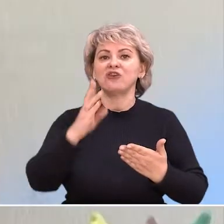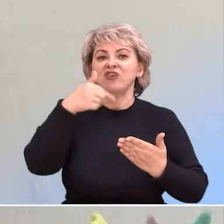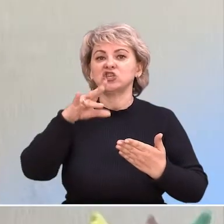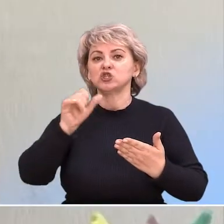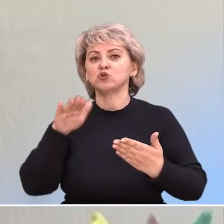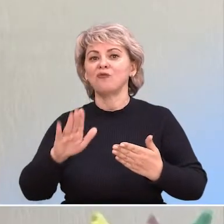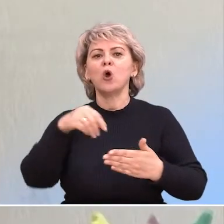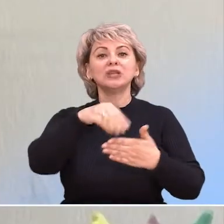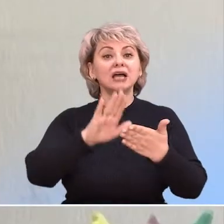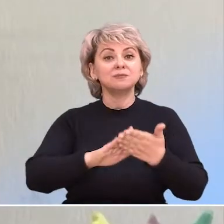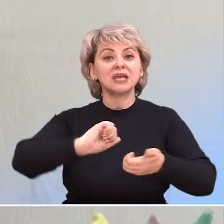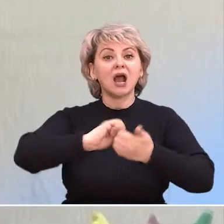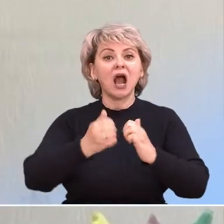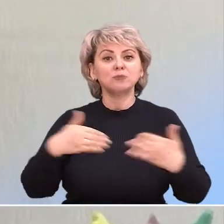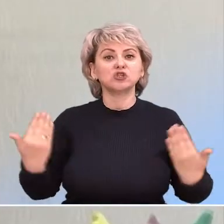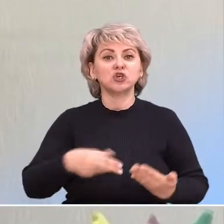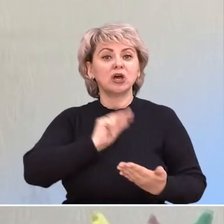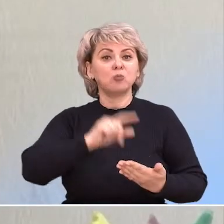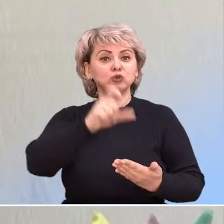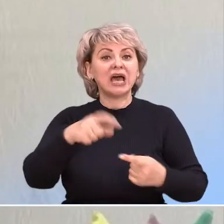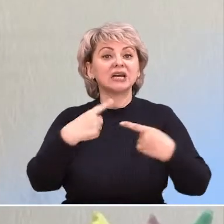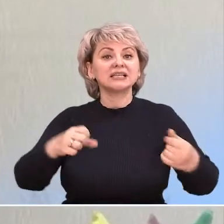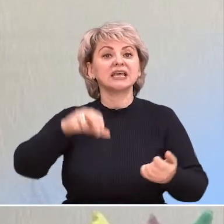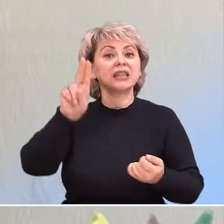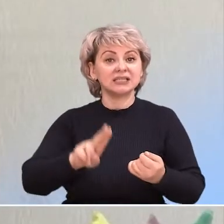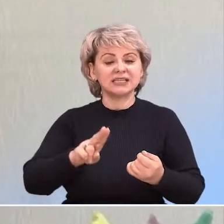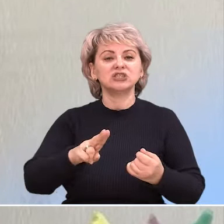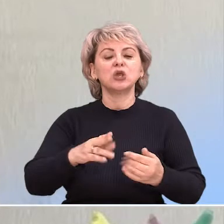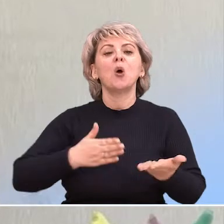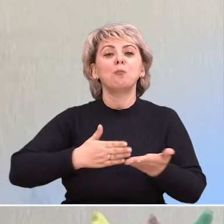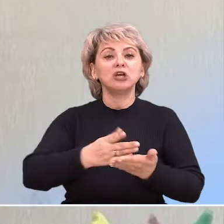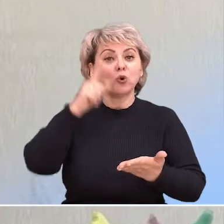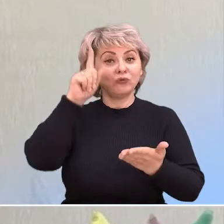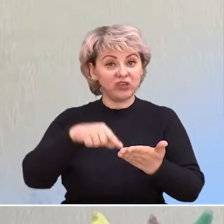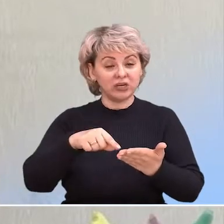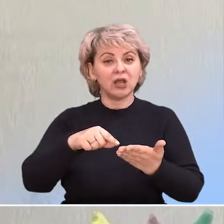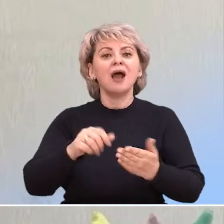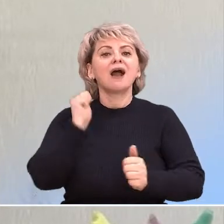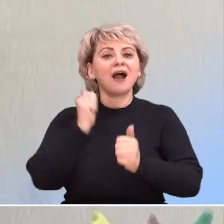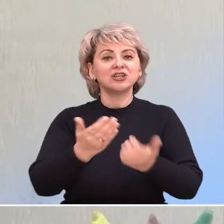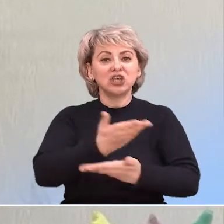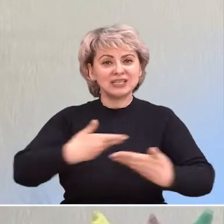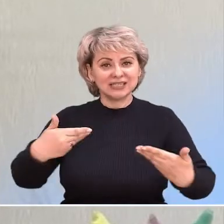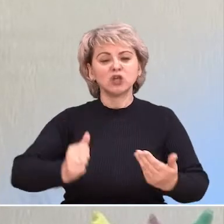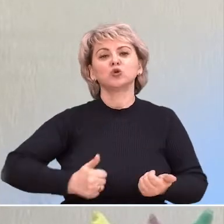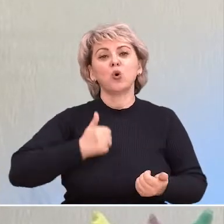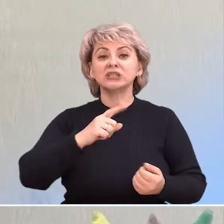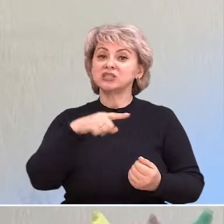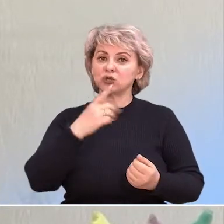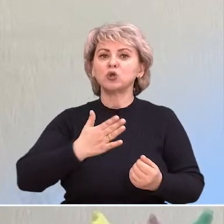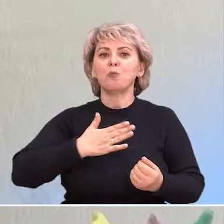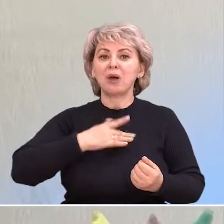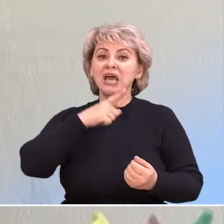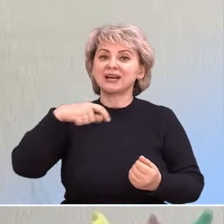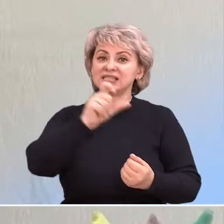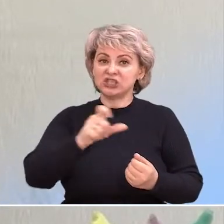поздравил Константин Фетисов. Он отметил, что в Каменске живут и работают люди разных национальностей и политических убеждений. Но каждый из нас с